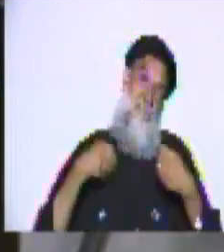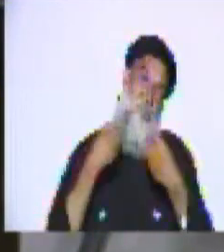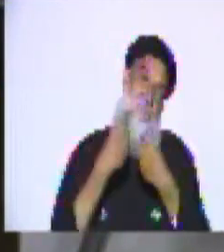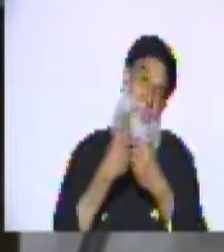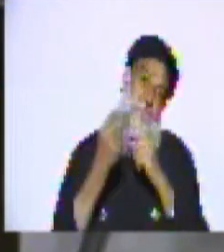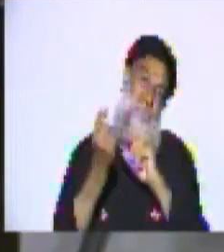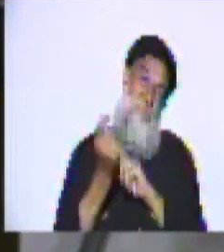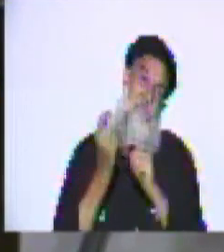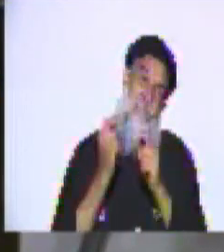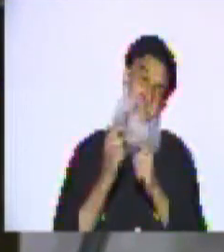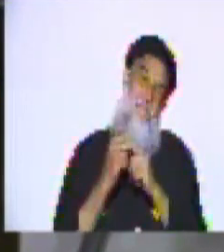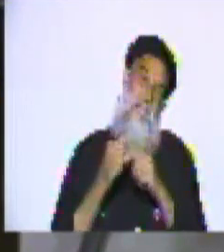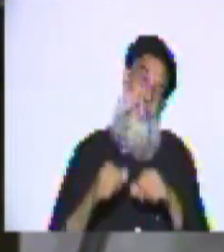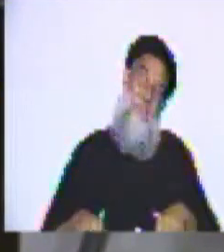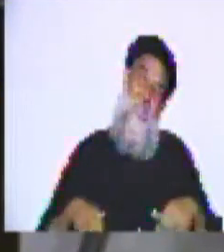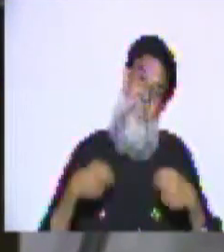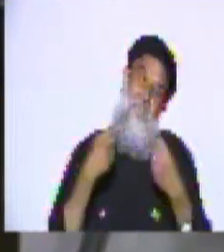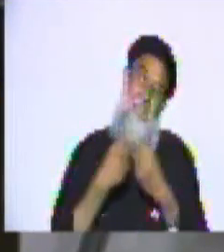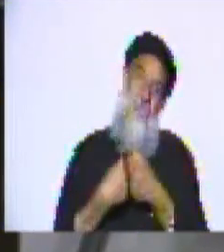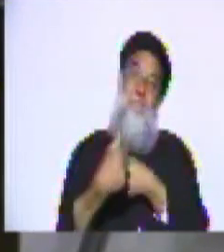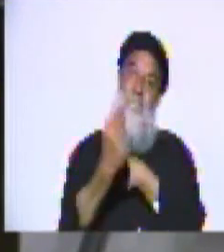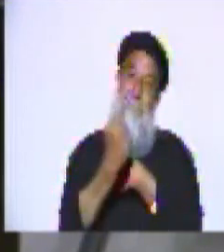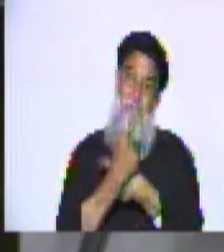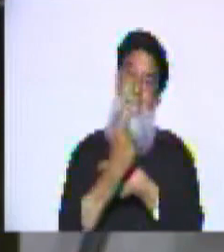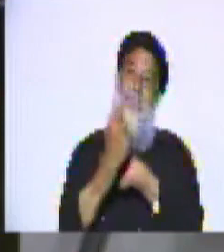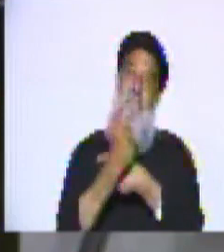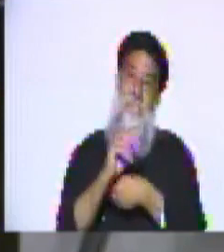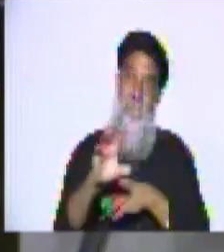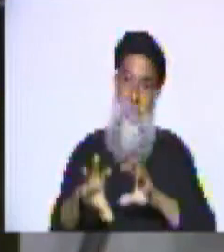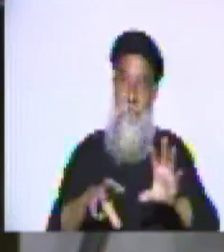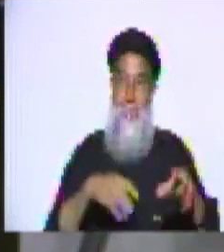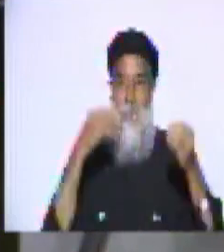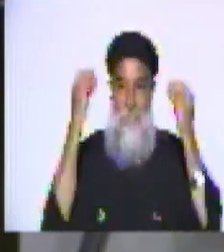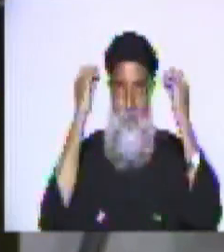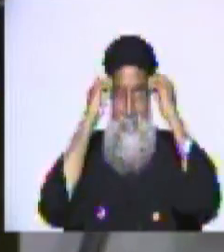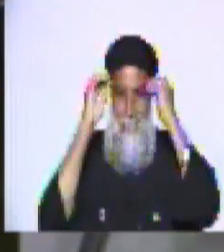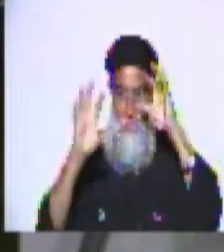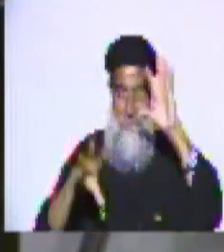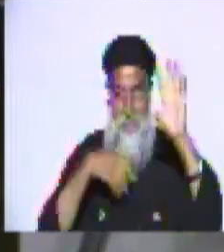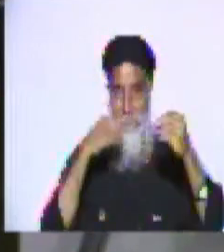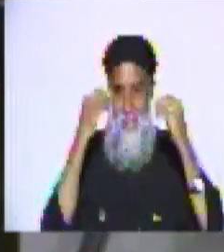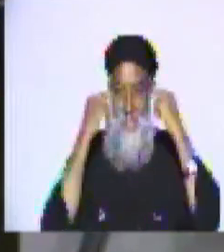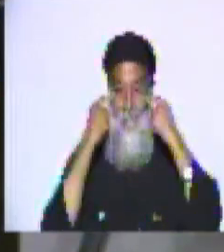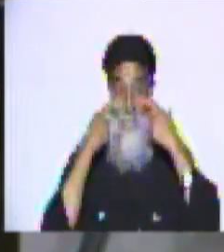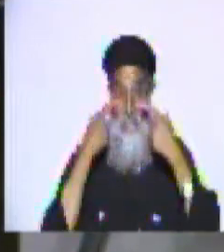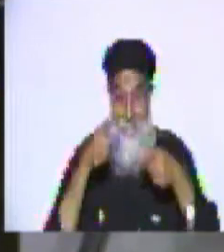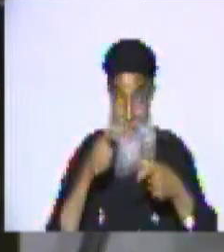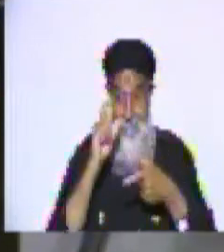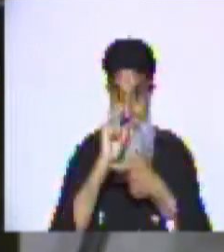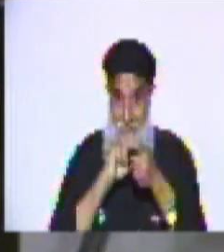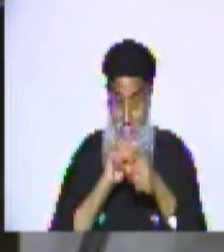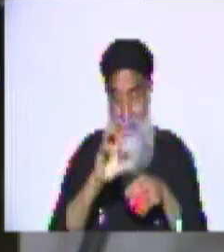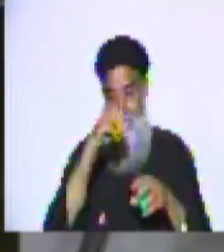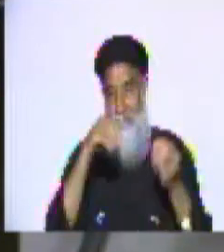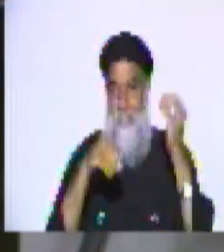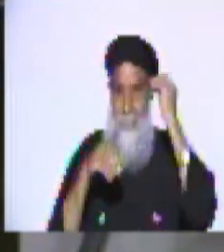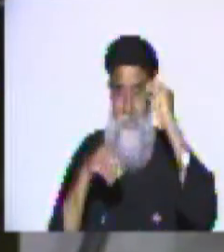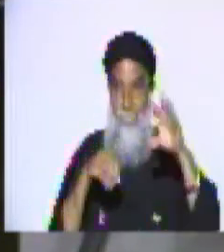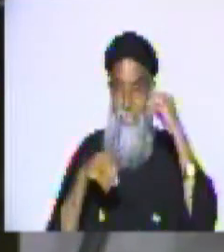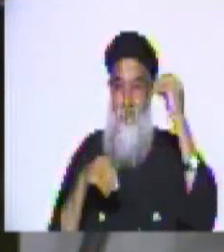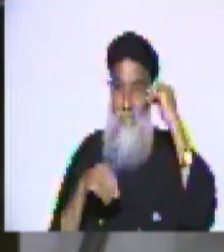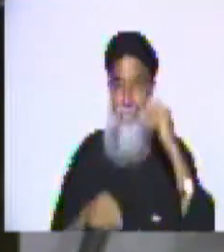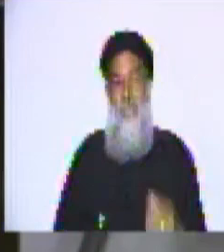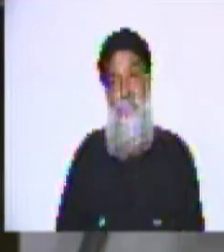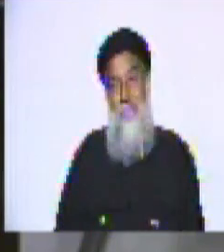المسيح 3 سنين، فعشان كده التلاميذ الاثني عشر مميزين شوية.